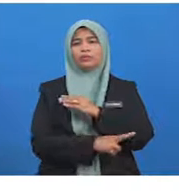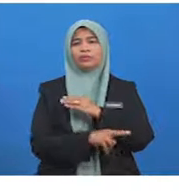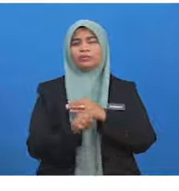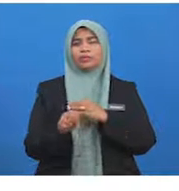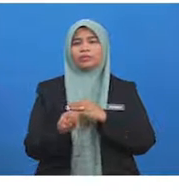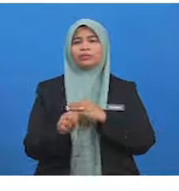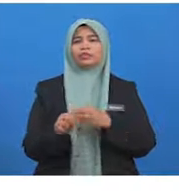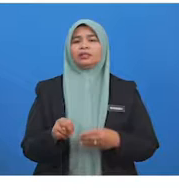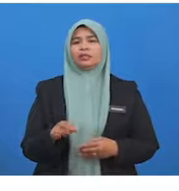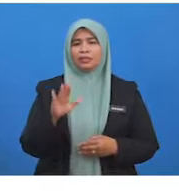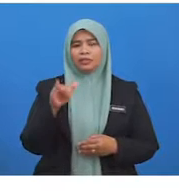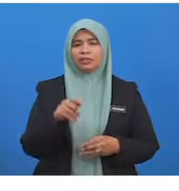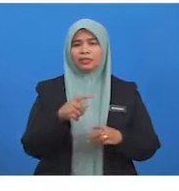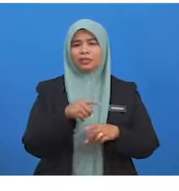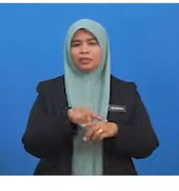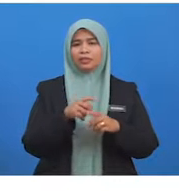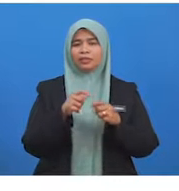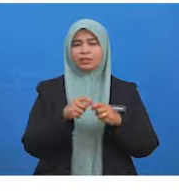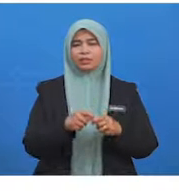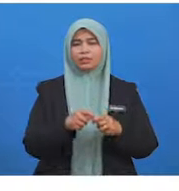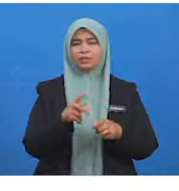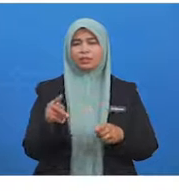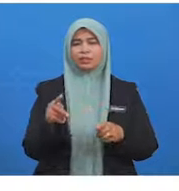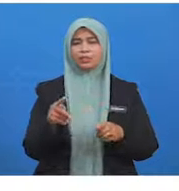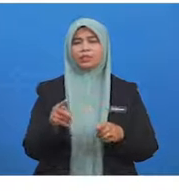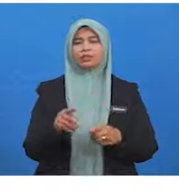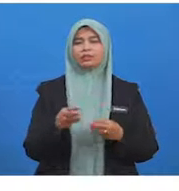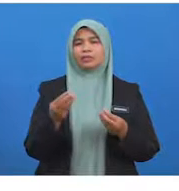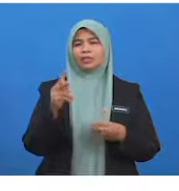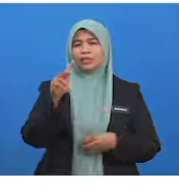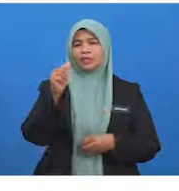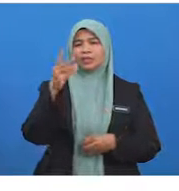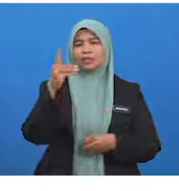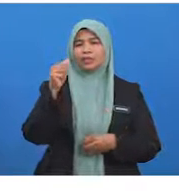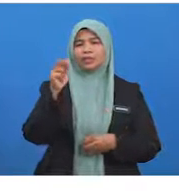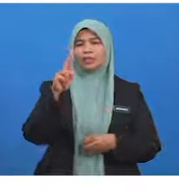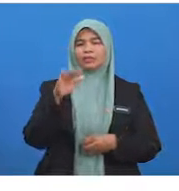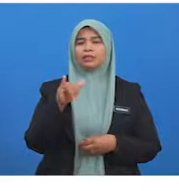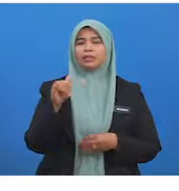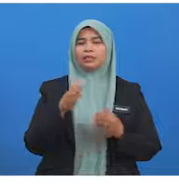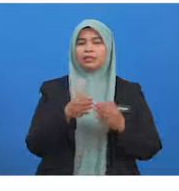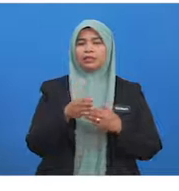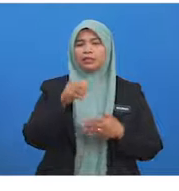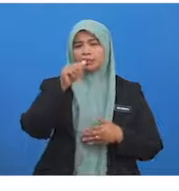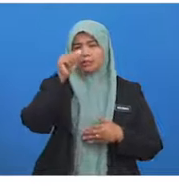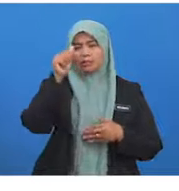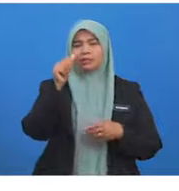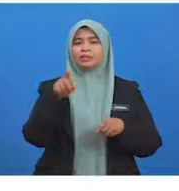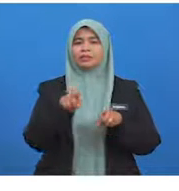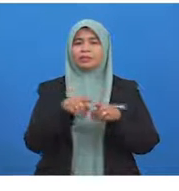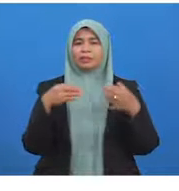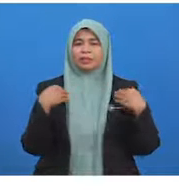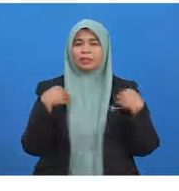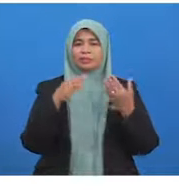ianya ditakrifkan sebagai hukuman yang ditentukan kadarnya oleh Allah sama